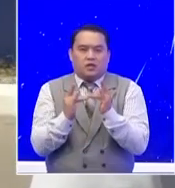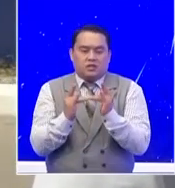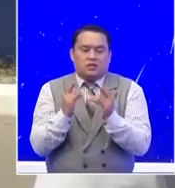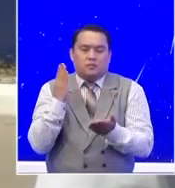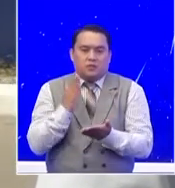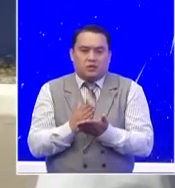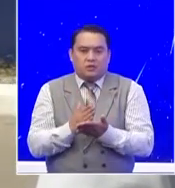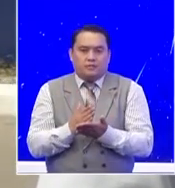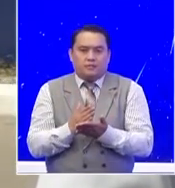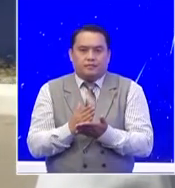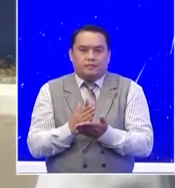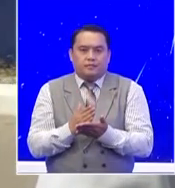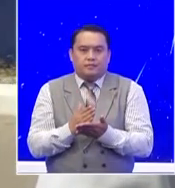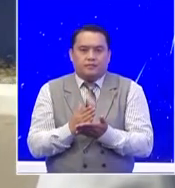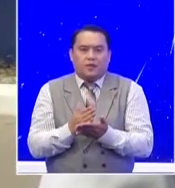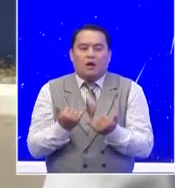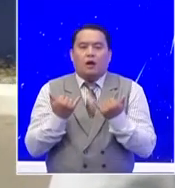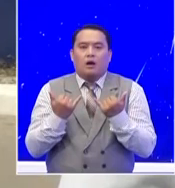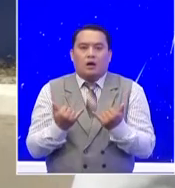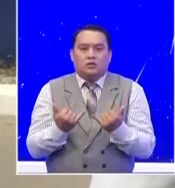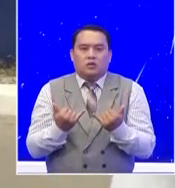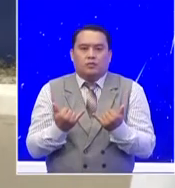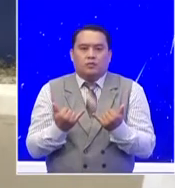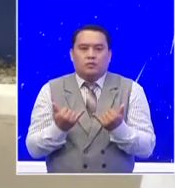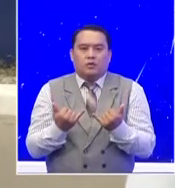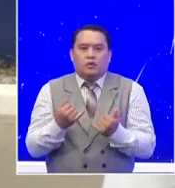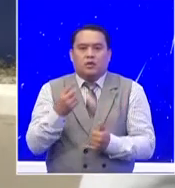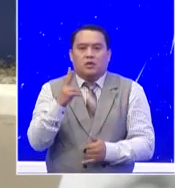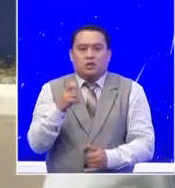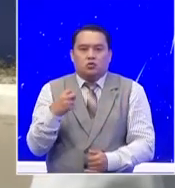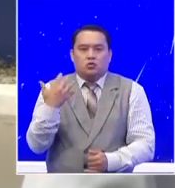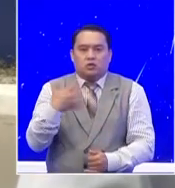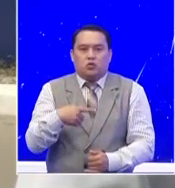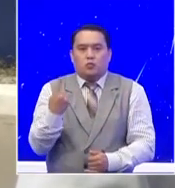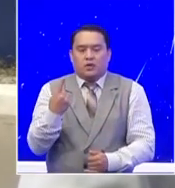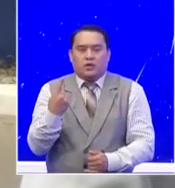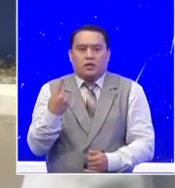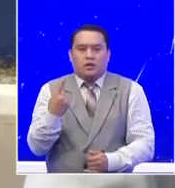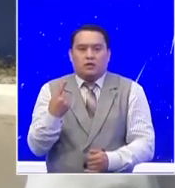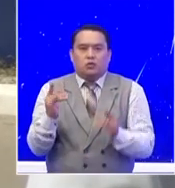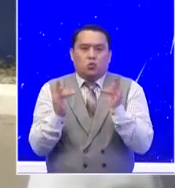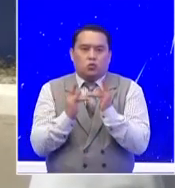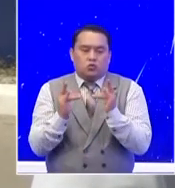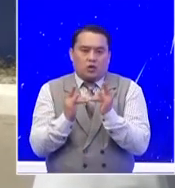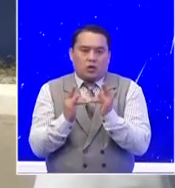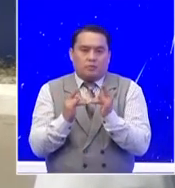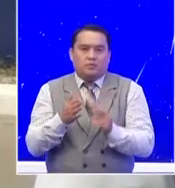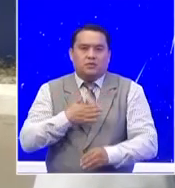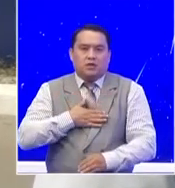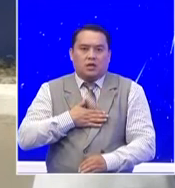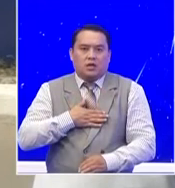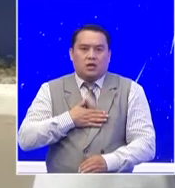есептелген. Осы қазіргі бүгінгі күнде 251 жаңағы төсек орында бізде